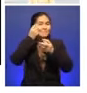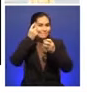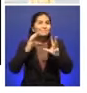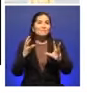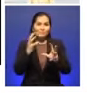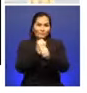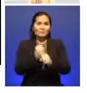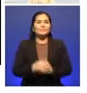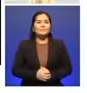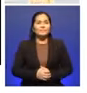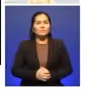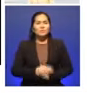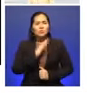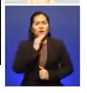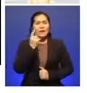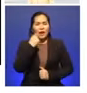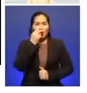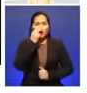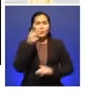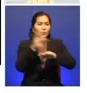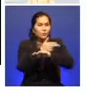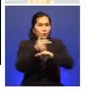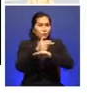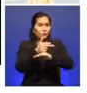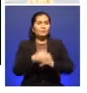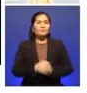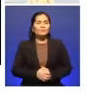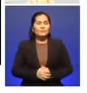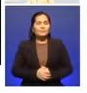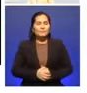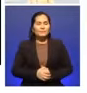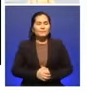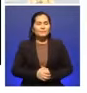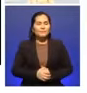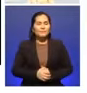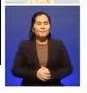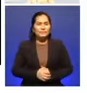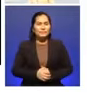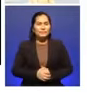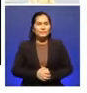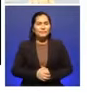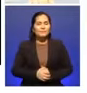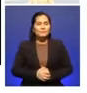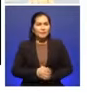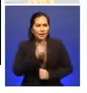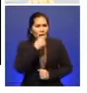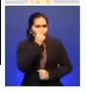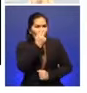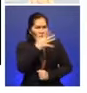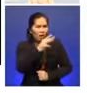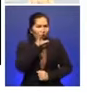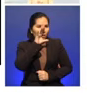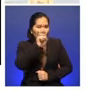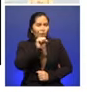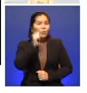าจริงๆถ้าเมื่อกี้ถ้าท่านได้ดูวิดิทัศน์ก่อนหน้าที่จะเข้าสู่เซสชันนี้เนี่ยนะคะเราก็จะเห็นว่าตัวเรือน